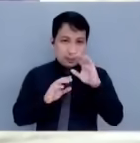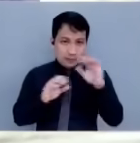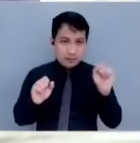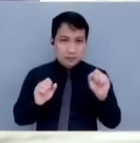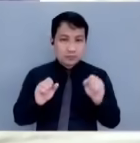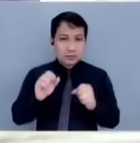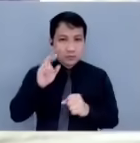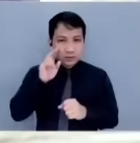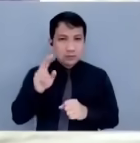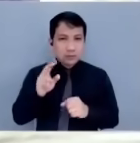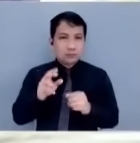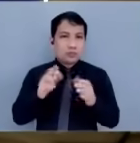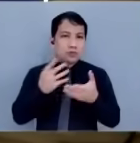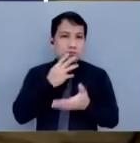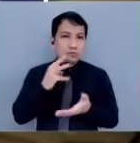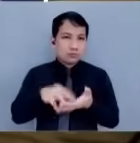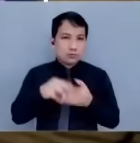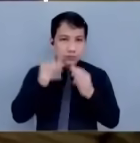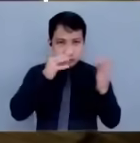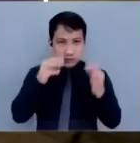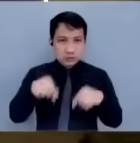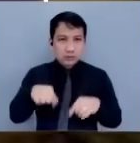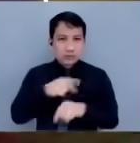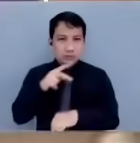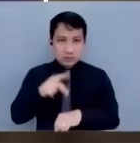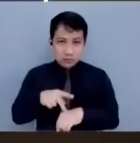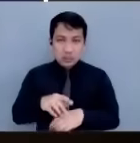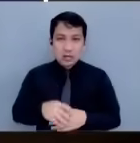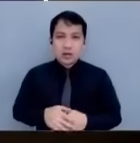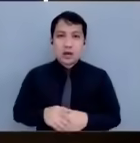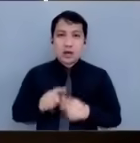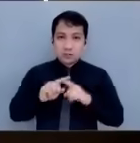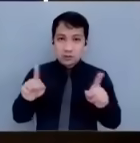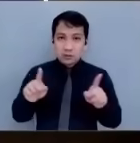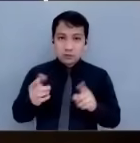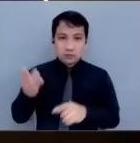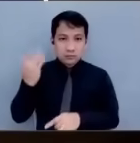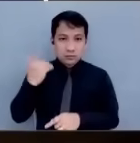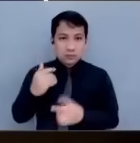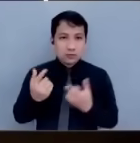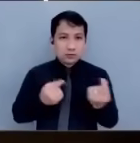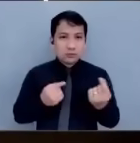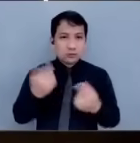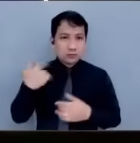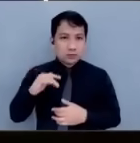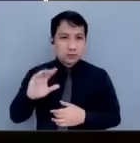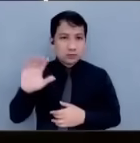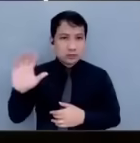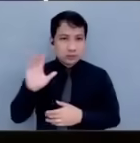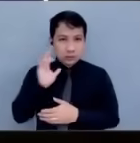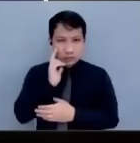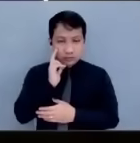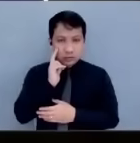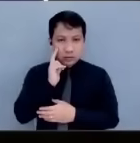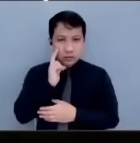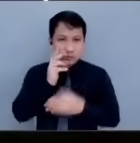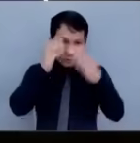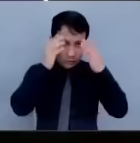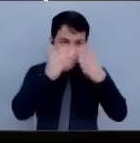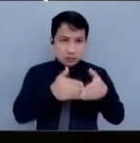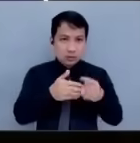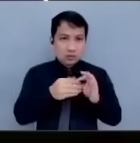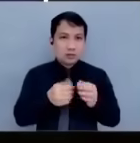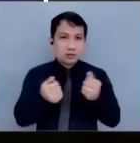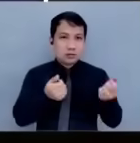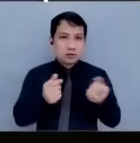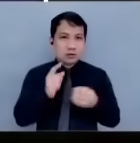pa rin ang problema ng illegal na droga sa Pilipinas. Pero kaysa tularan ang diskarte ni Duterte, mas tinututukan daw ng